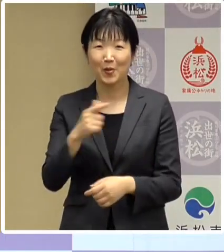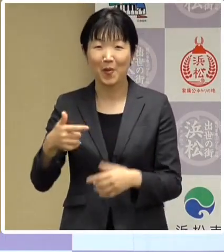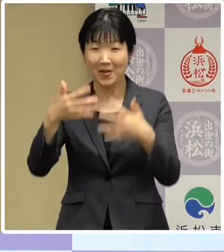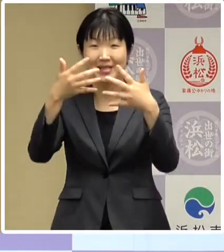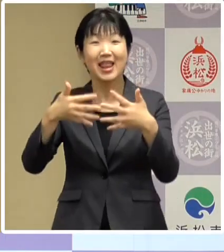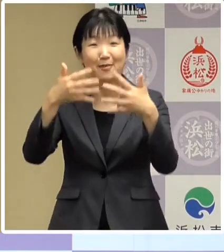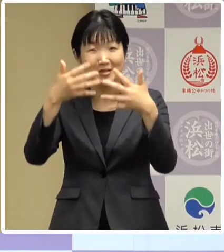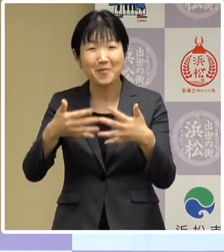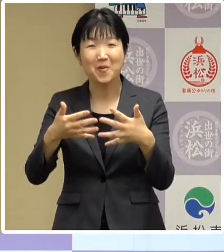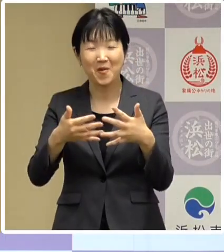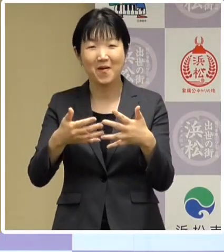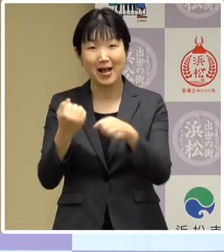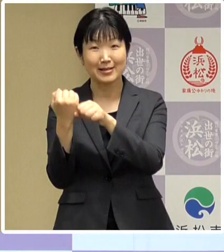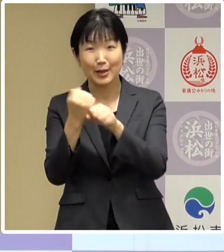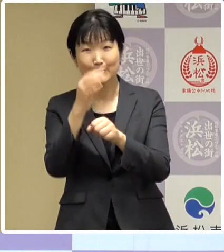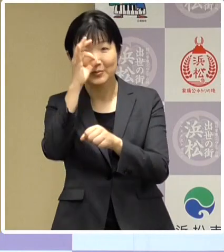か、